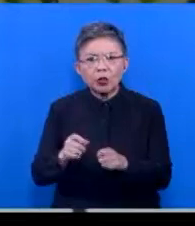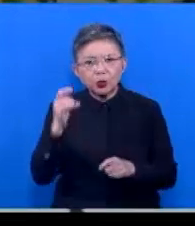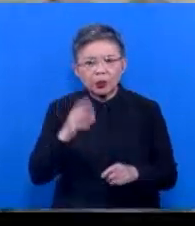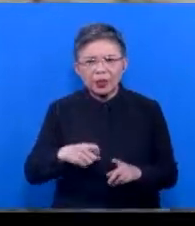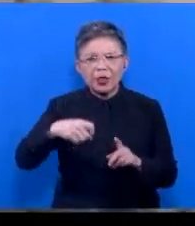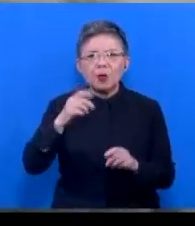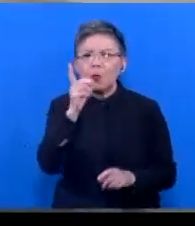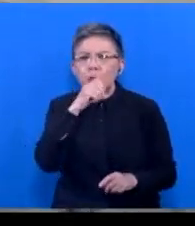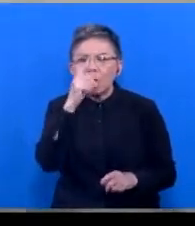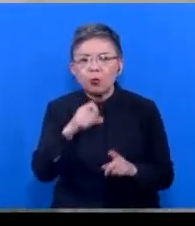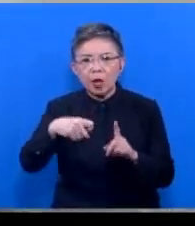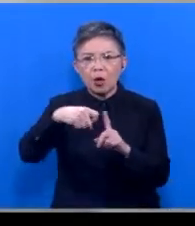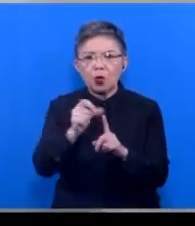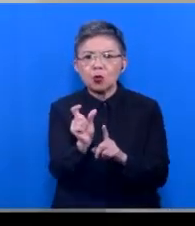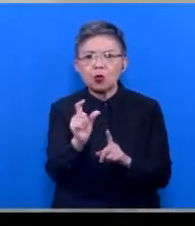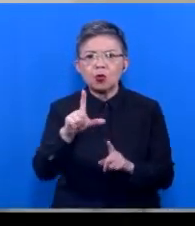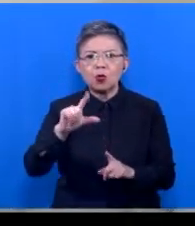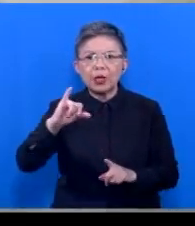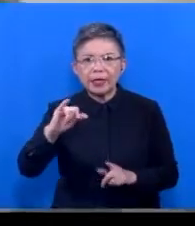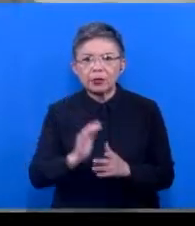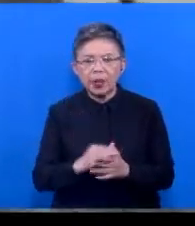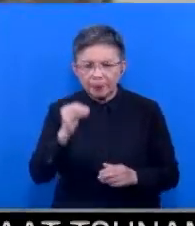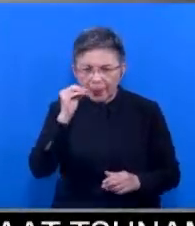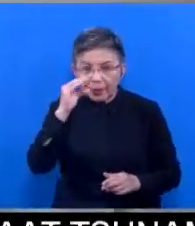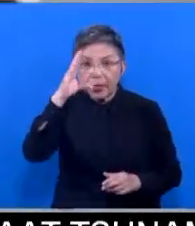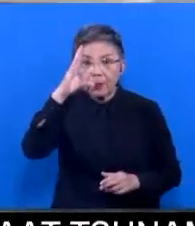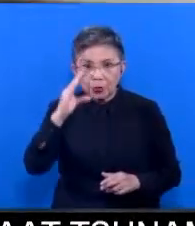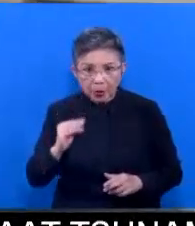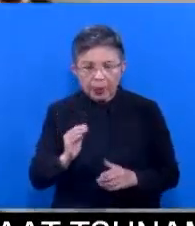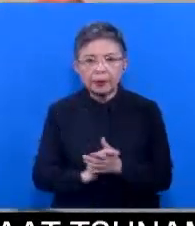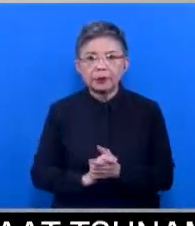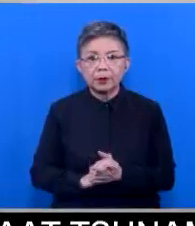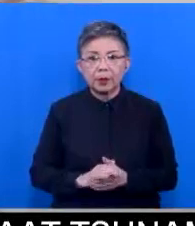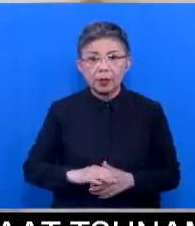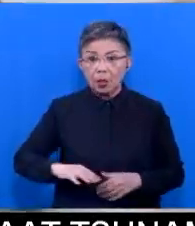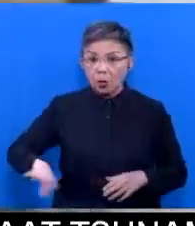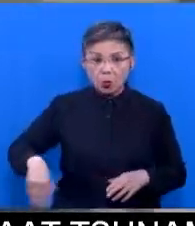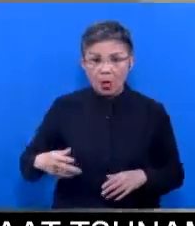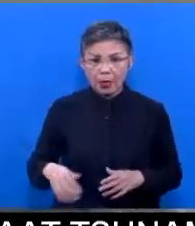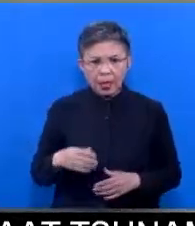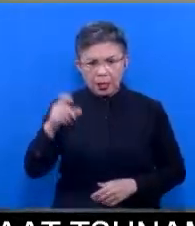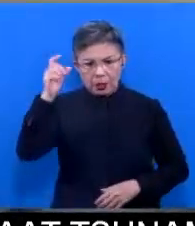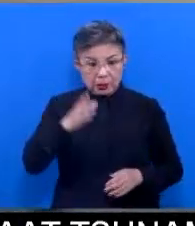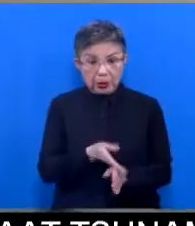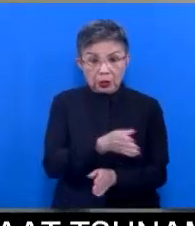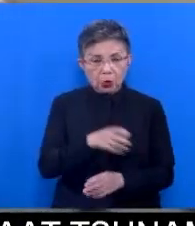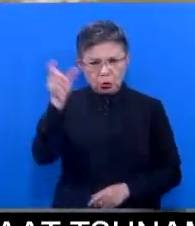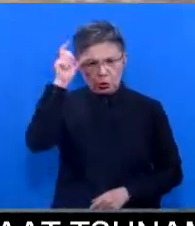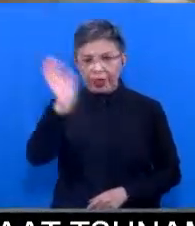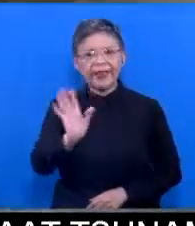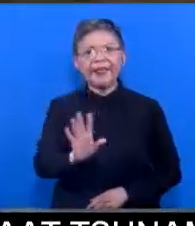pada pagi hingga sore hari. Meski dilakukan secara tertutup, warga tidak menaruh curiga sama